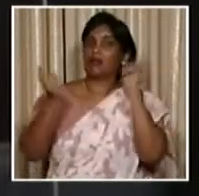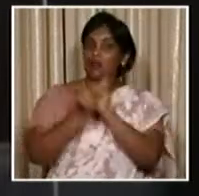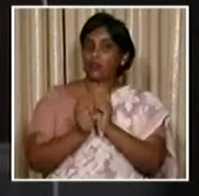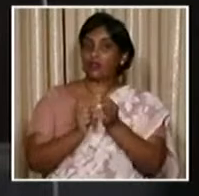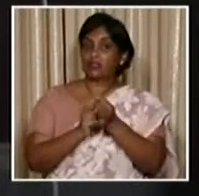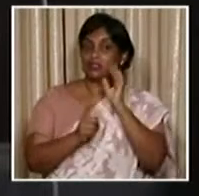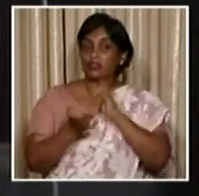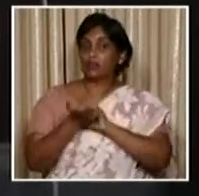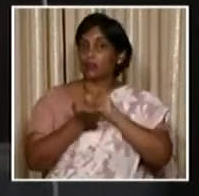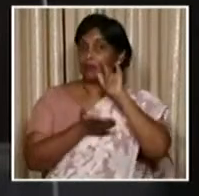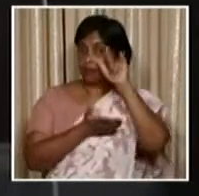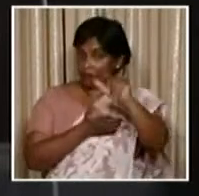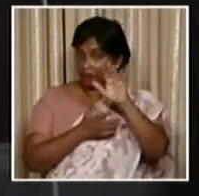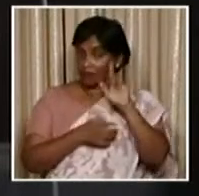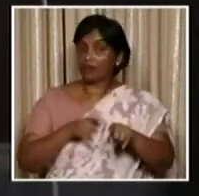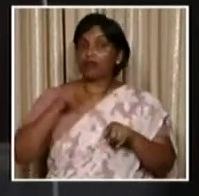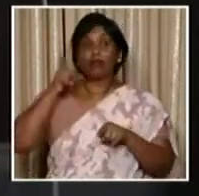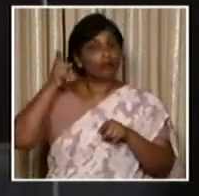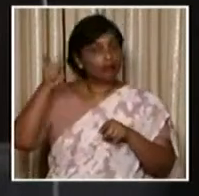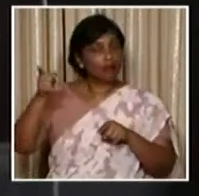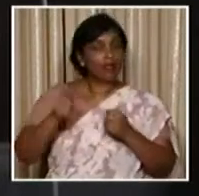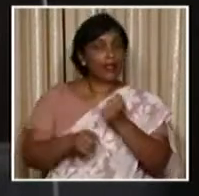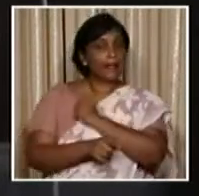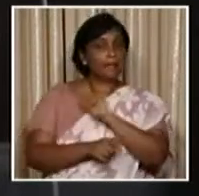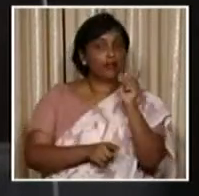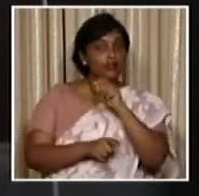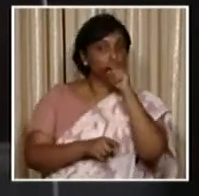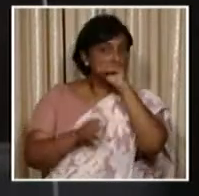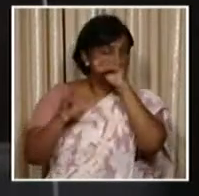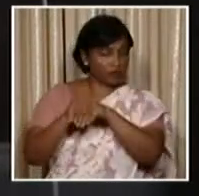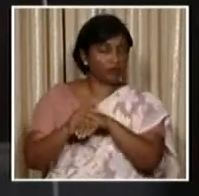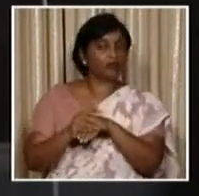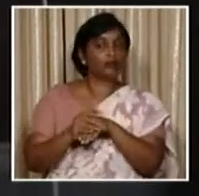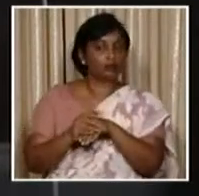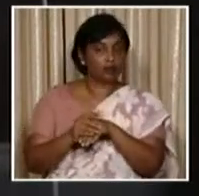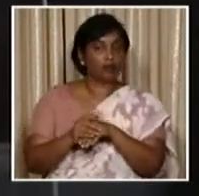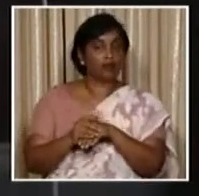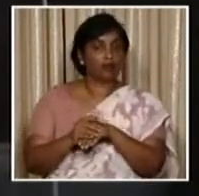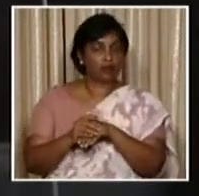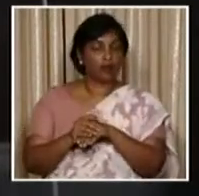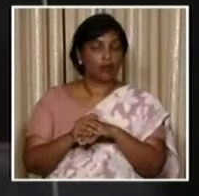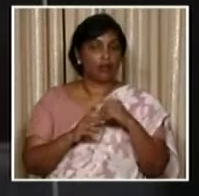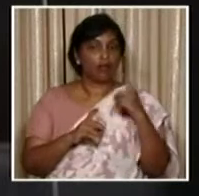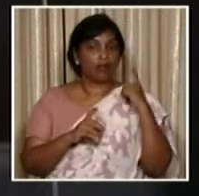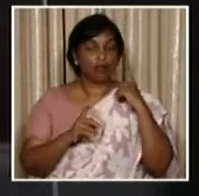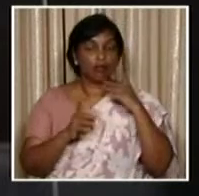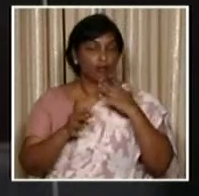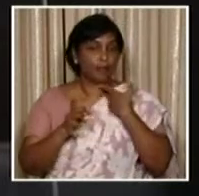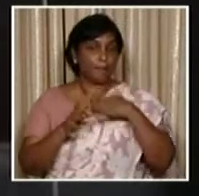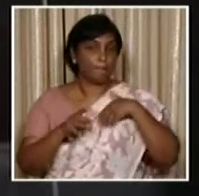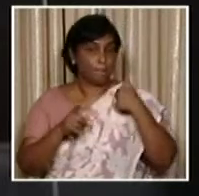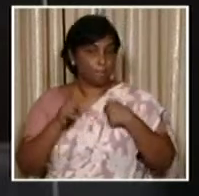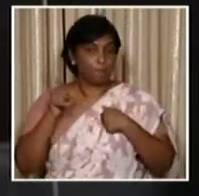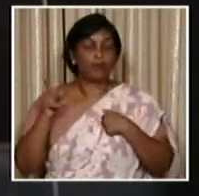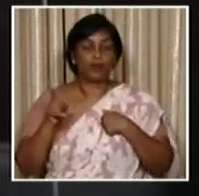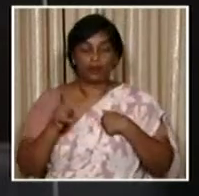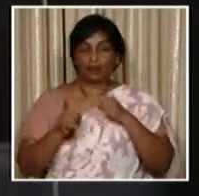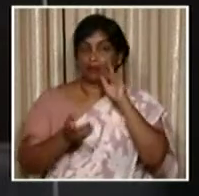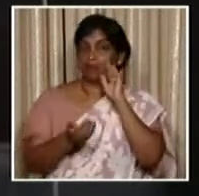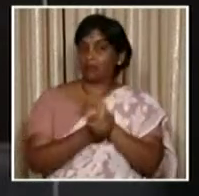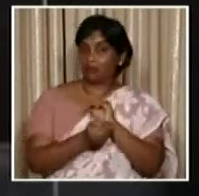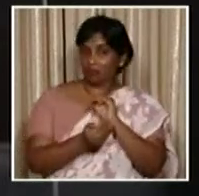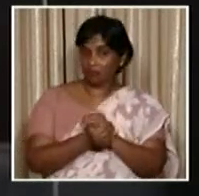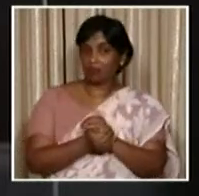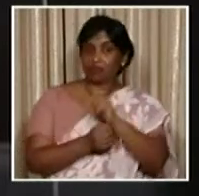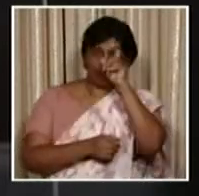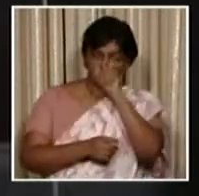කෙනෙක් එහෙම රටකට යනවා නම් ඒ රටේ තානාපති කාර්යාලයේ ඉන්න ඒ ඩිෆෙන්ස් ඇටැච් කියන එක්කෙනා ආරක්ෂාව ගැන